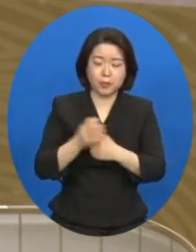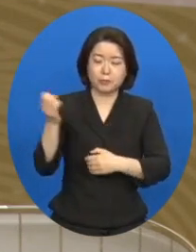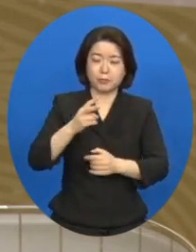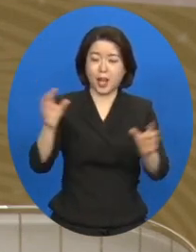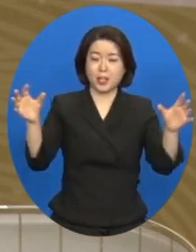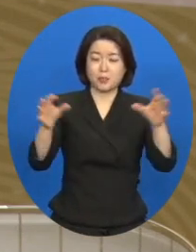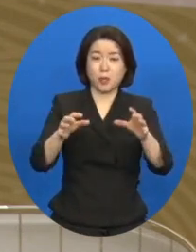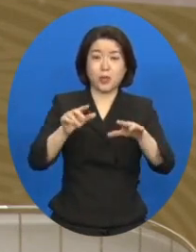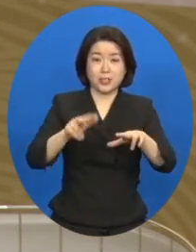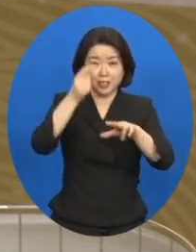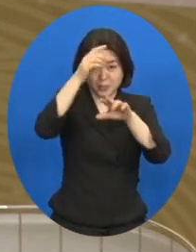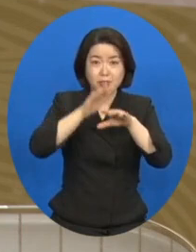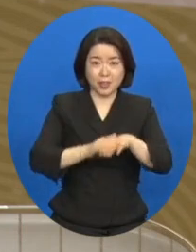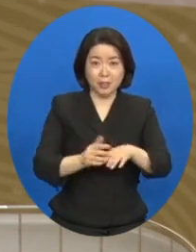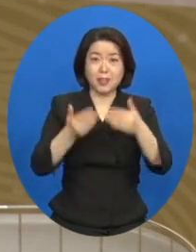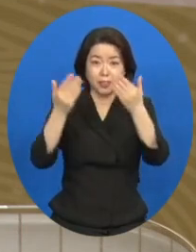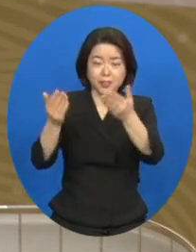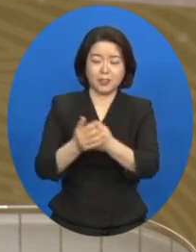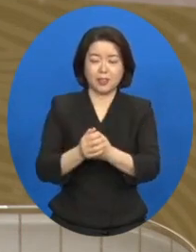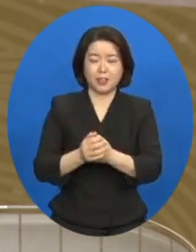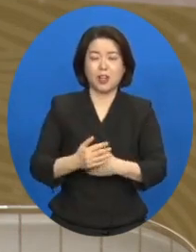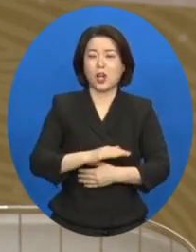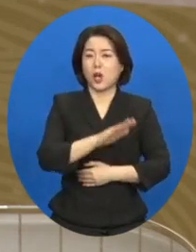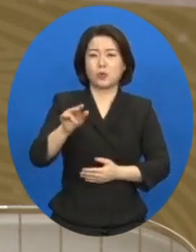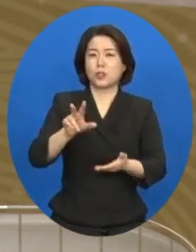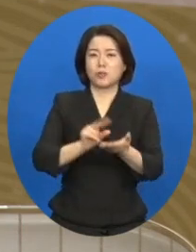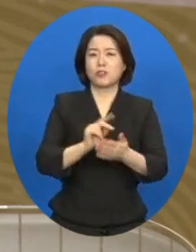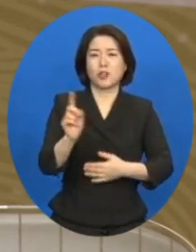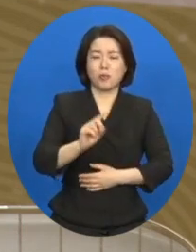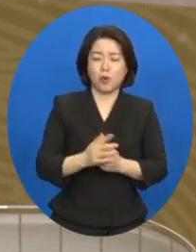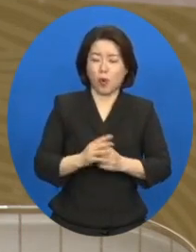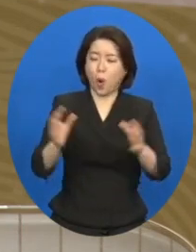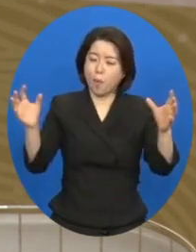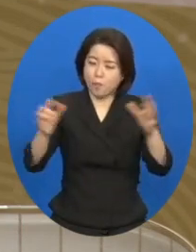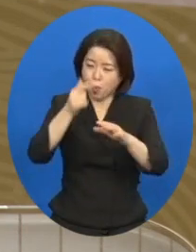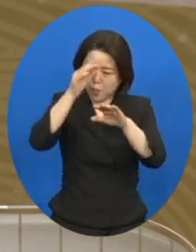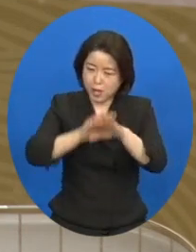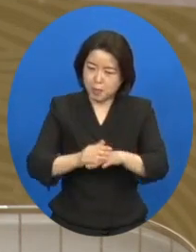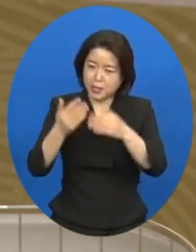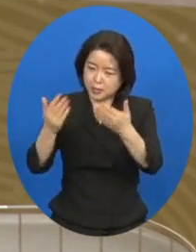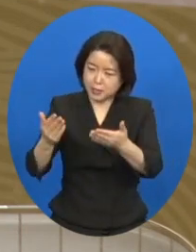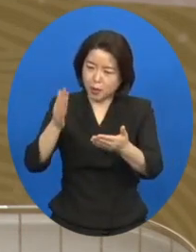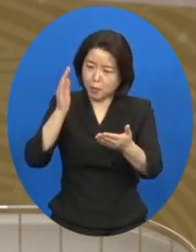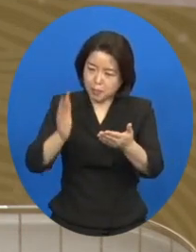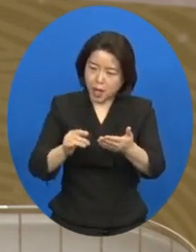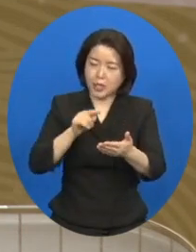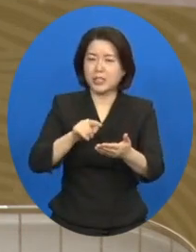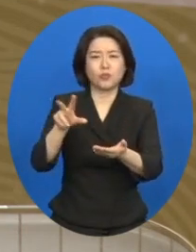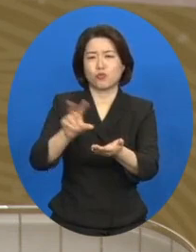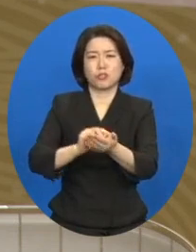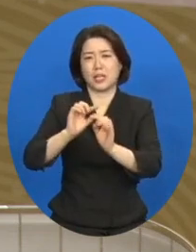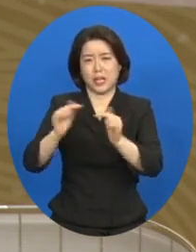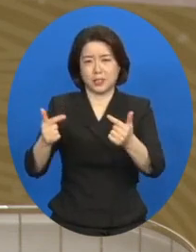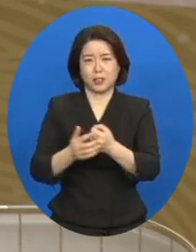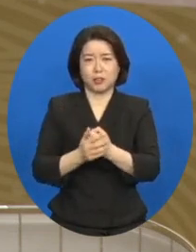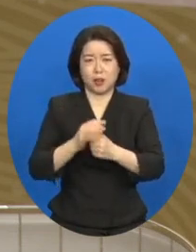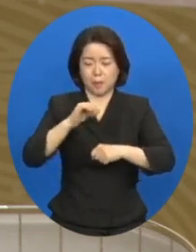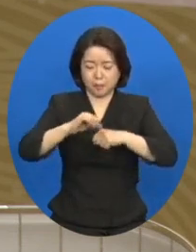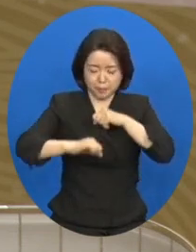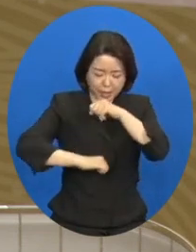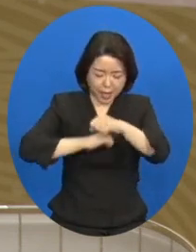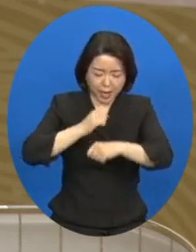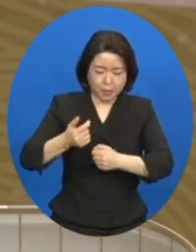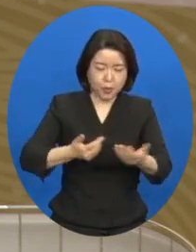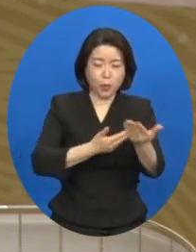예배드리게 됐는데 우리 문제는 모여서 예배할 수 있느냐 없느냐 아닙니다. 마음껏 교제할 수